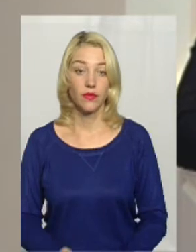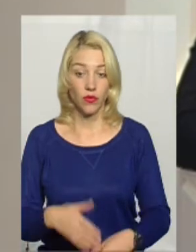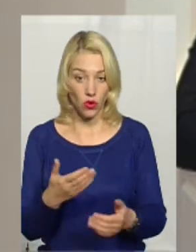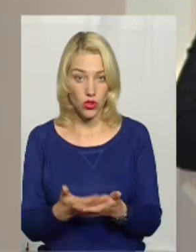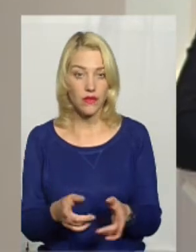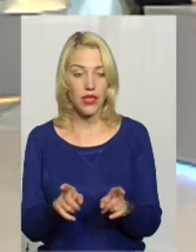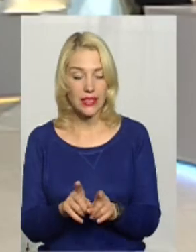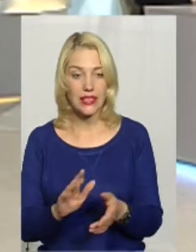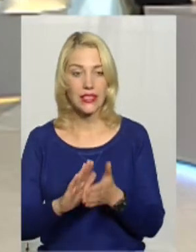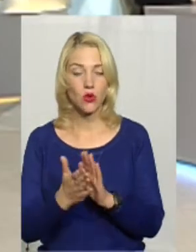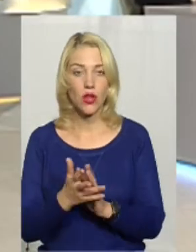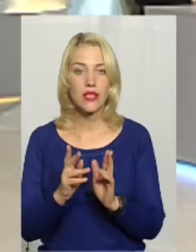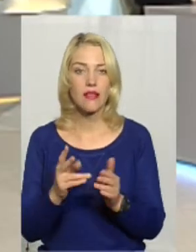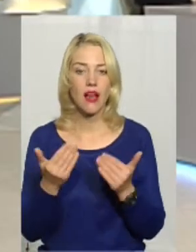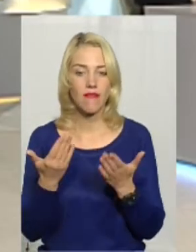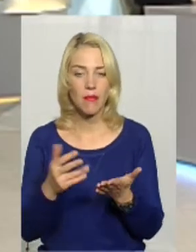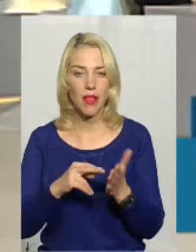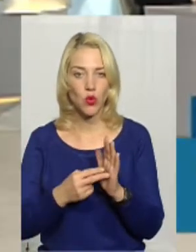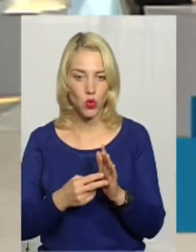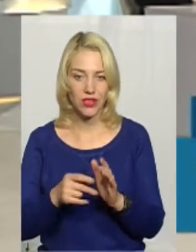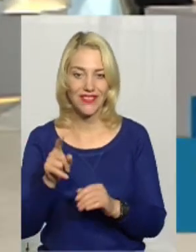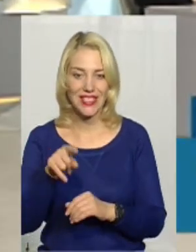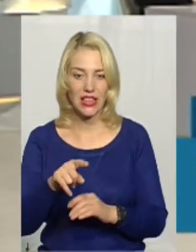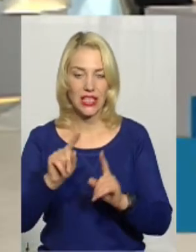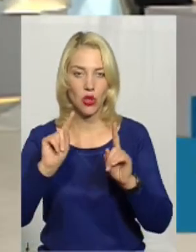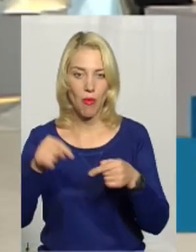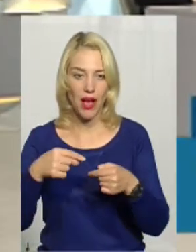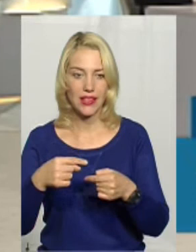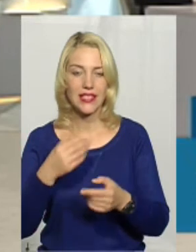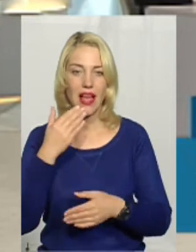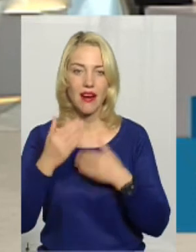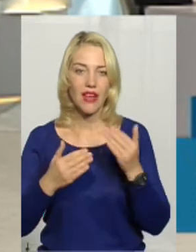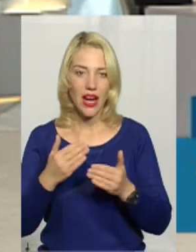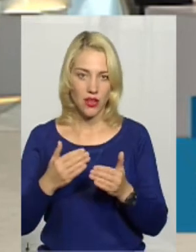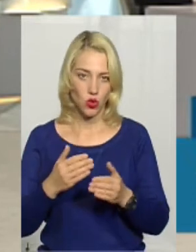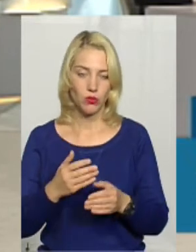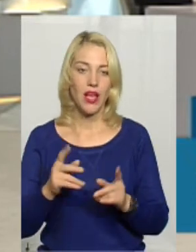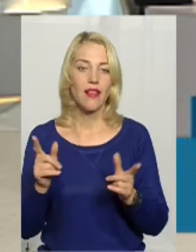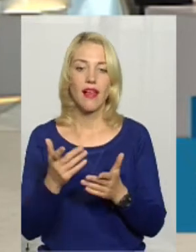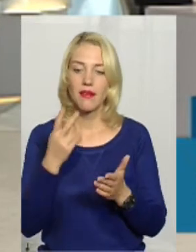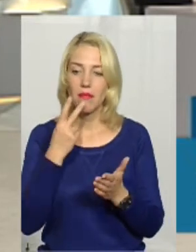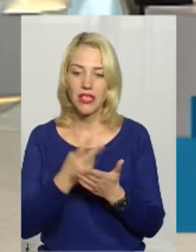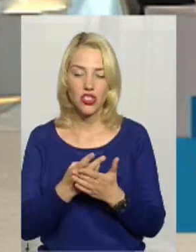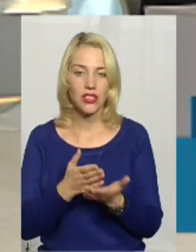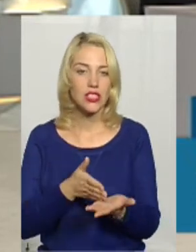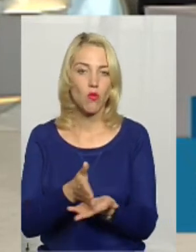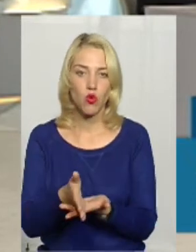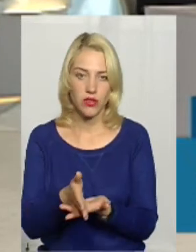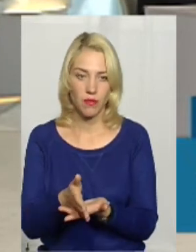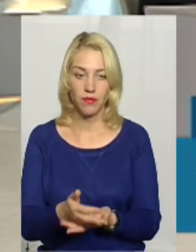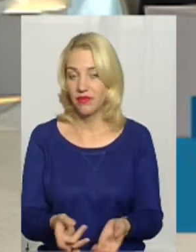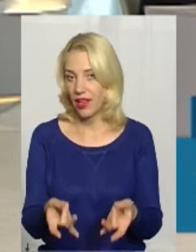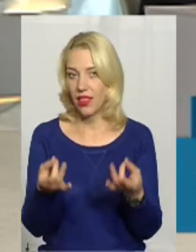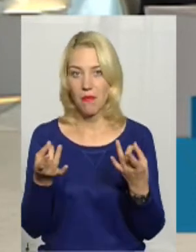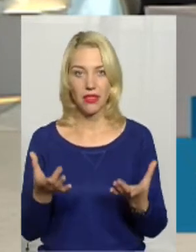Ось у такій ситуації, як ви плануєте все ж таки домагатися референдуму? Які бачите способи? Дивіться, елементарно. Сьогодні